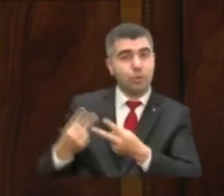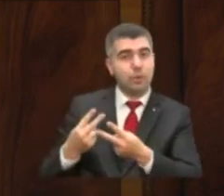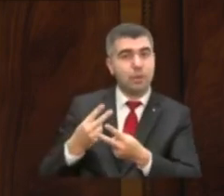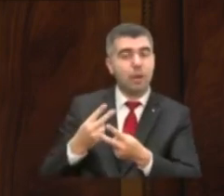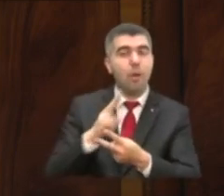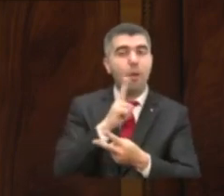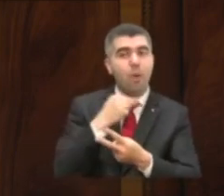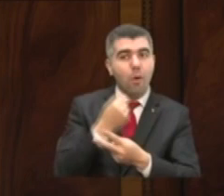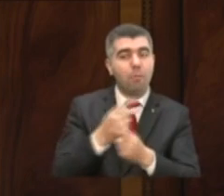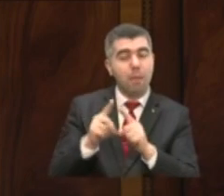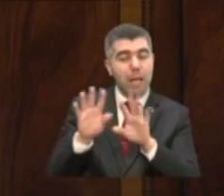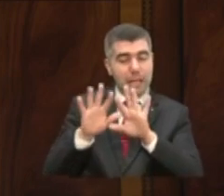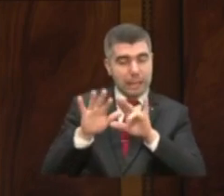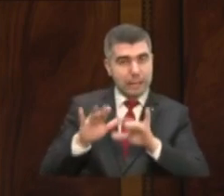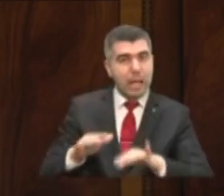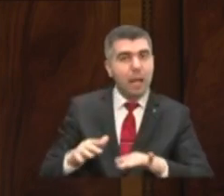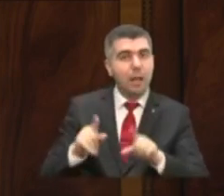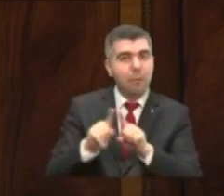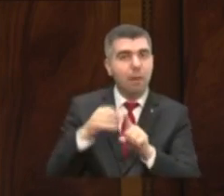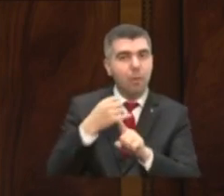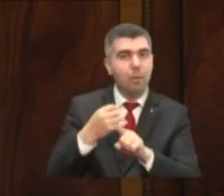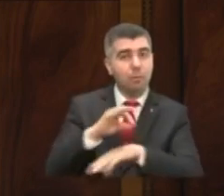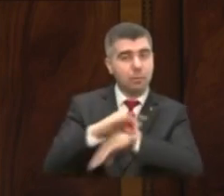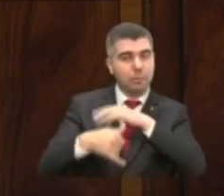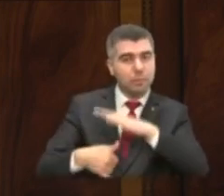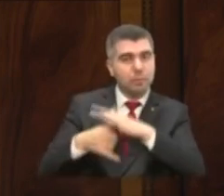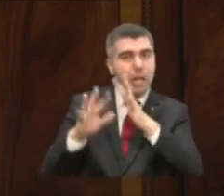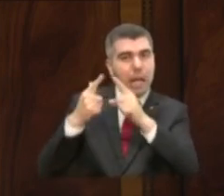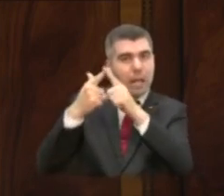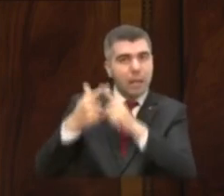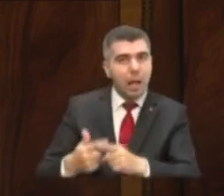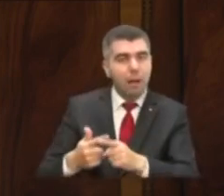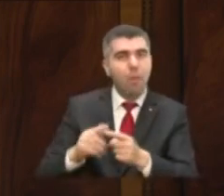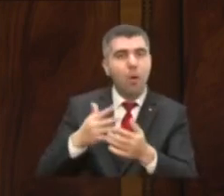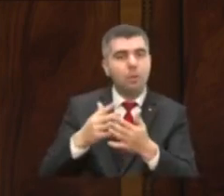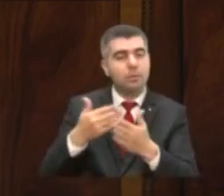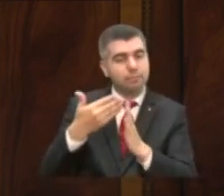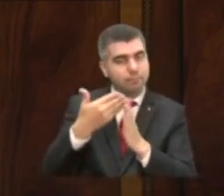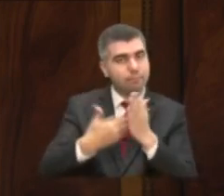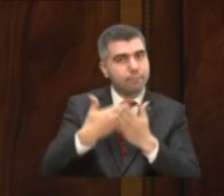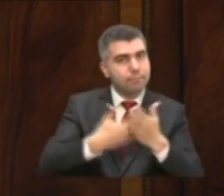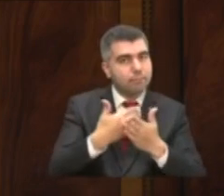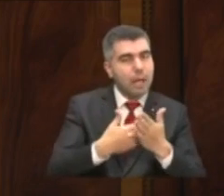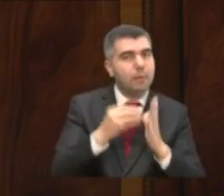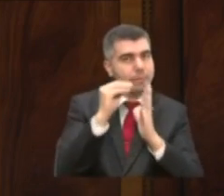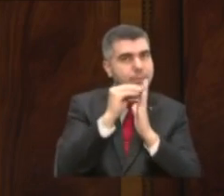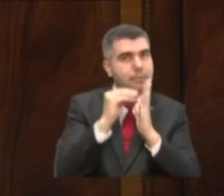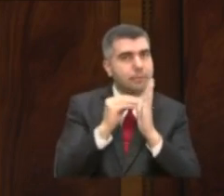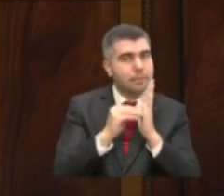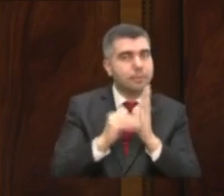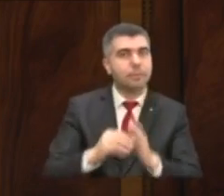على الحسابات راه فيه البرنامج الاستعجالي، وفيه كيفاش أنه راه فيه ما بغيتش نقرا داك الشيء، فهمتيني؟